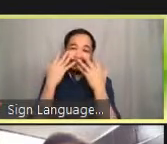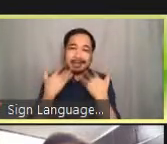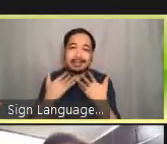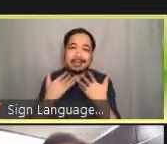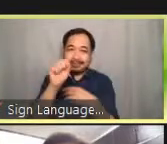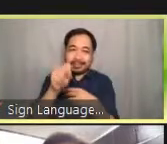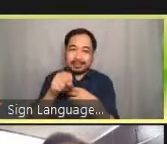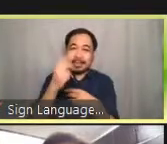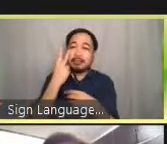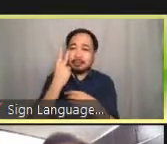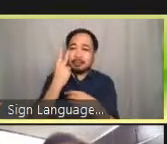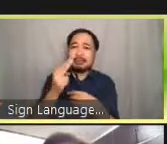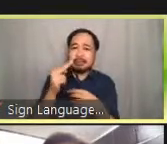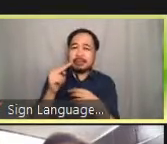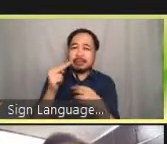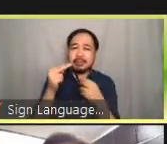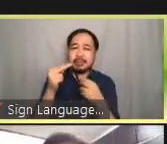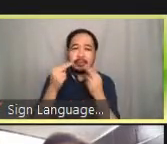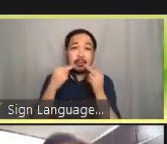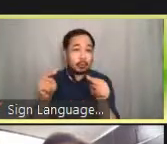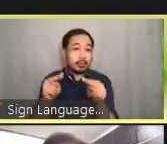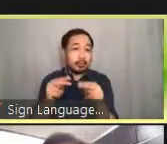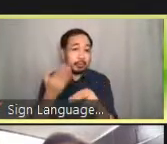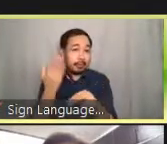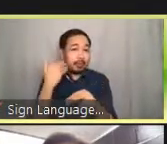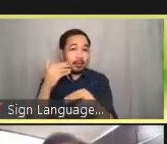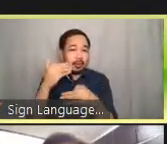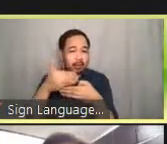nasusubaybayan niya na ever since we relaxed our rules,